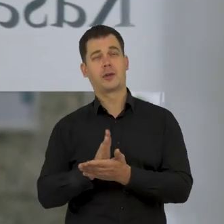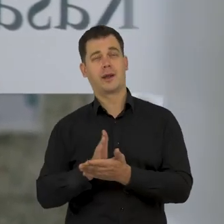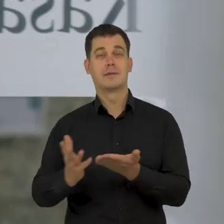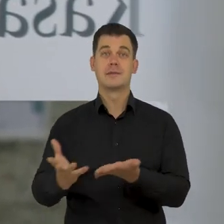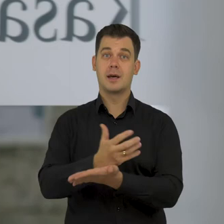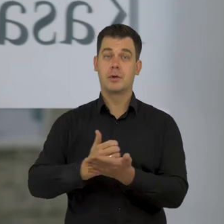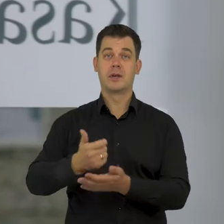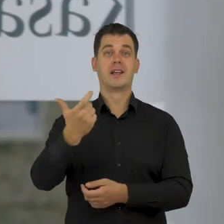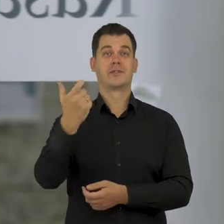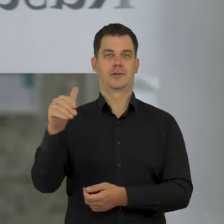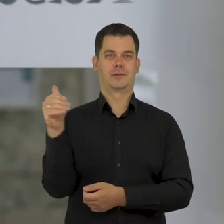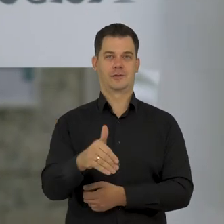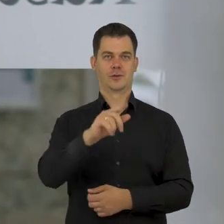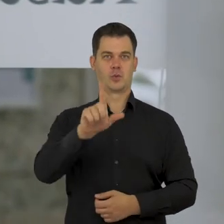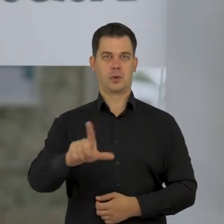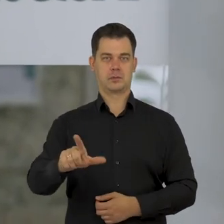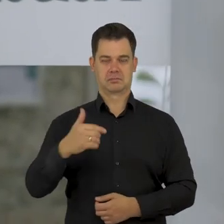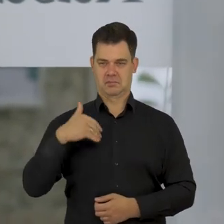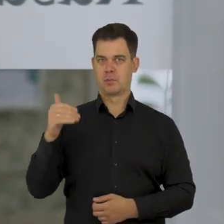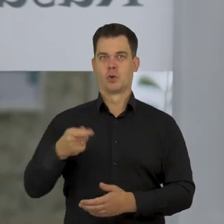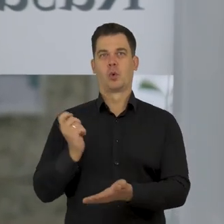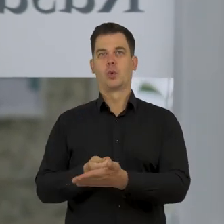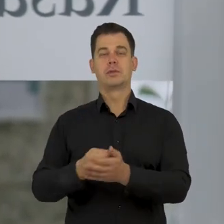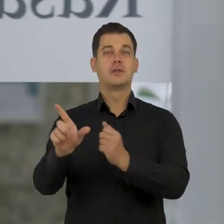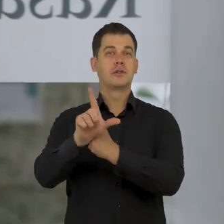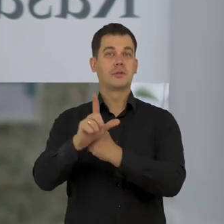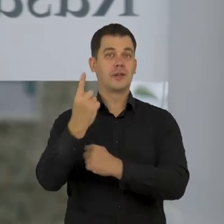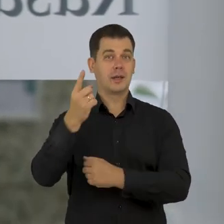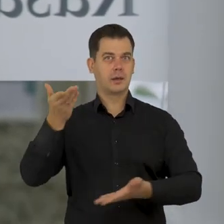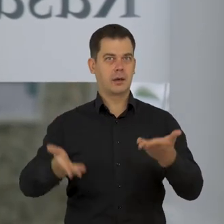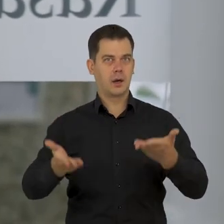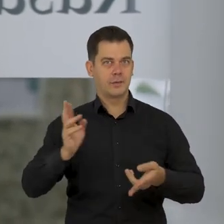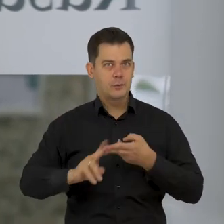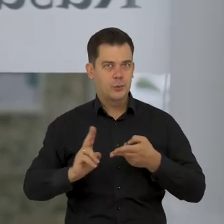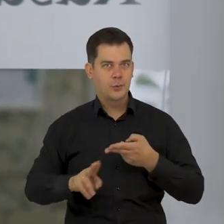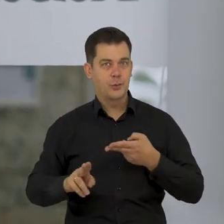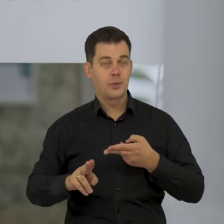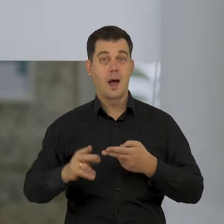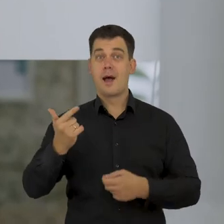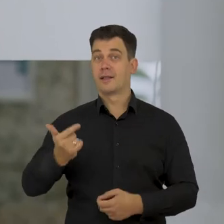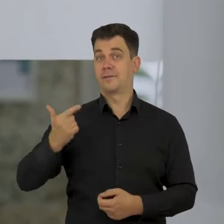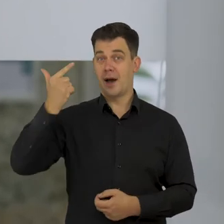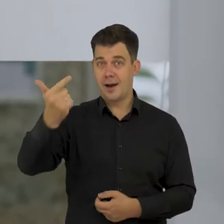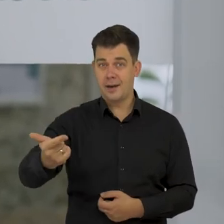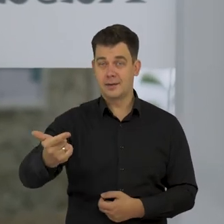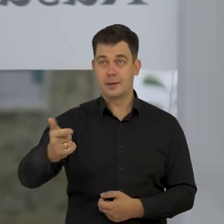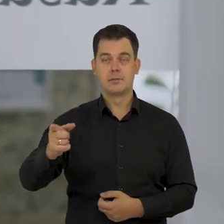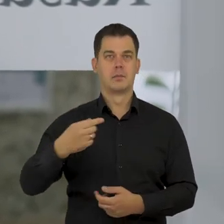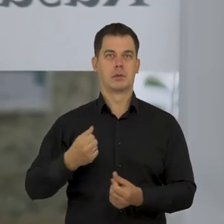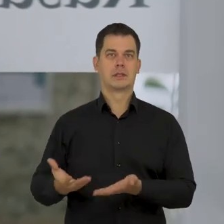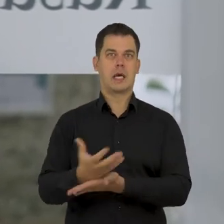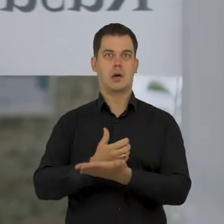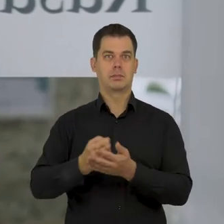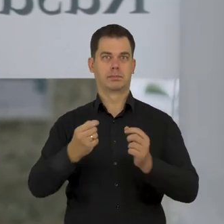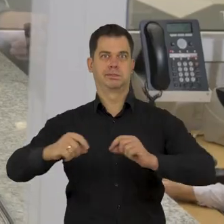przeciętnego Polaka wynosiły około 200 tysięcy złotych. Można było sobie wtedy za to kupić 71 kg cukru. Natomiast już dwa lata później